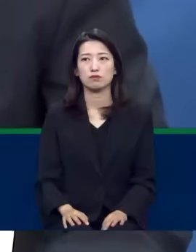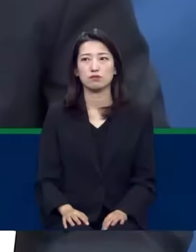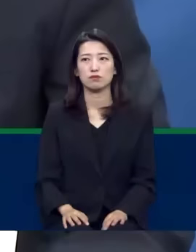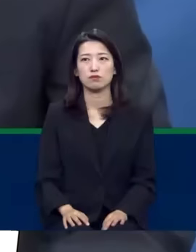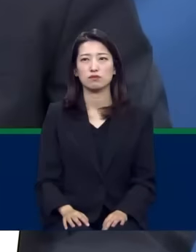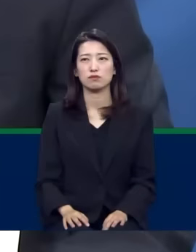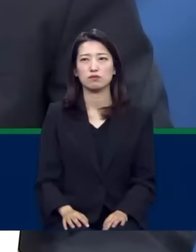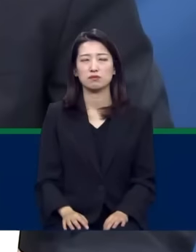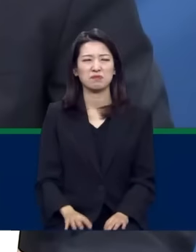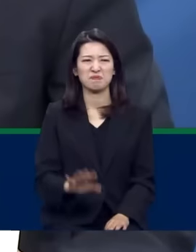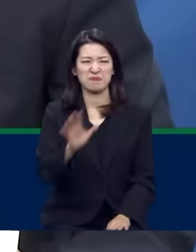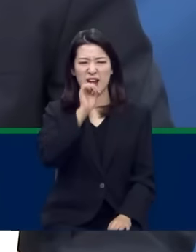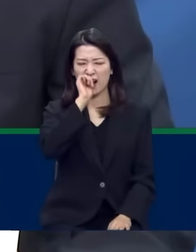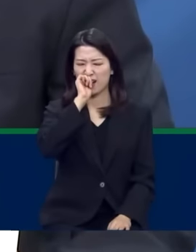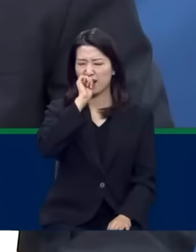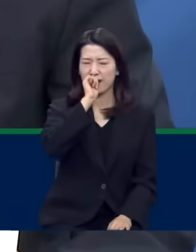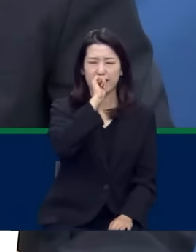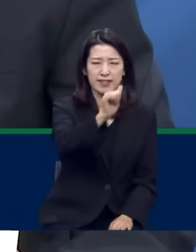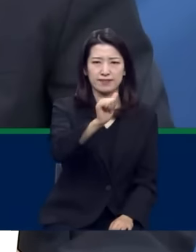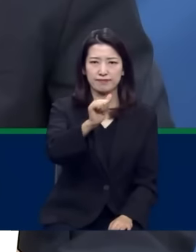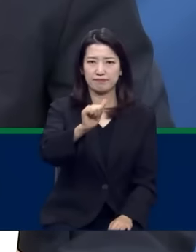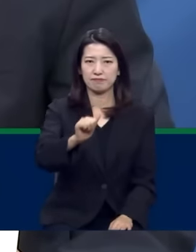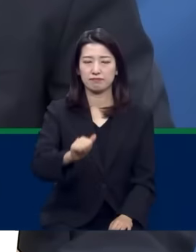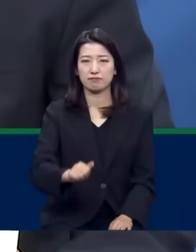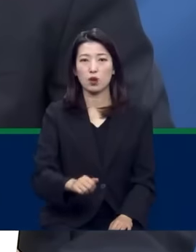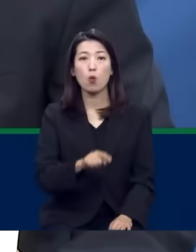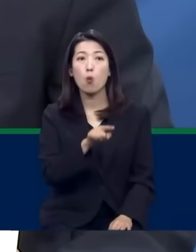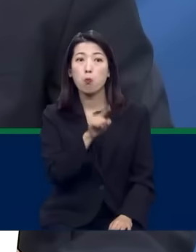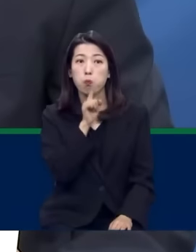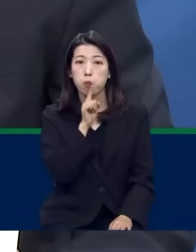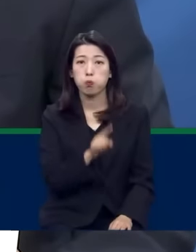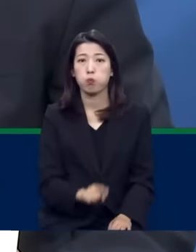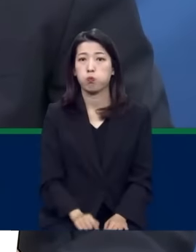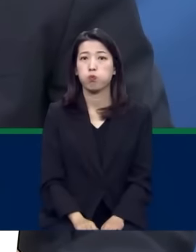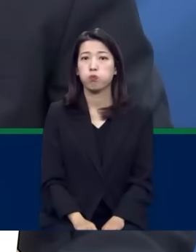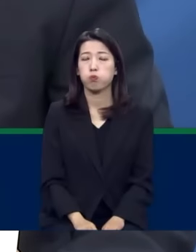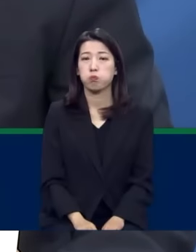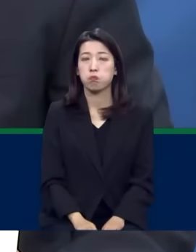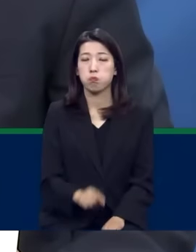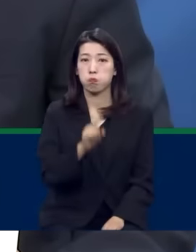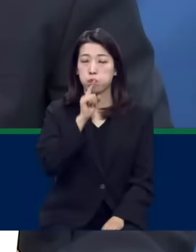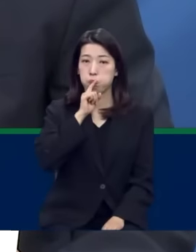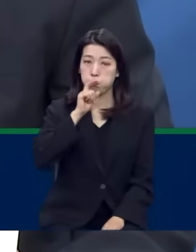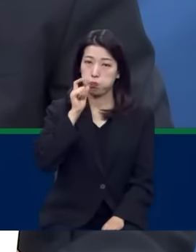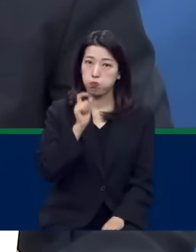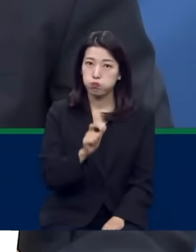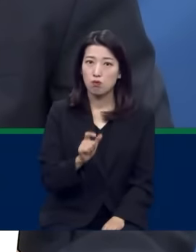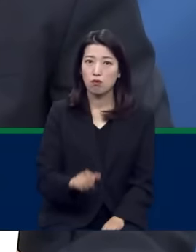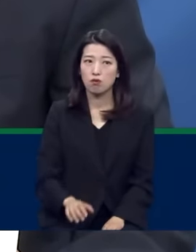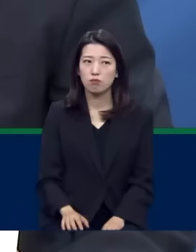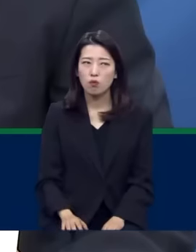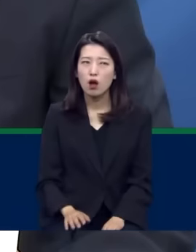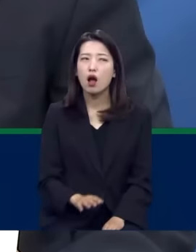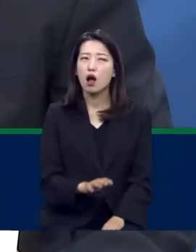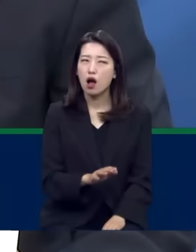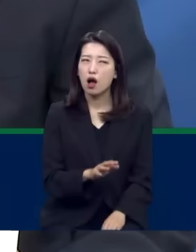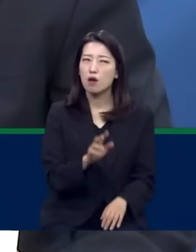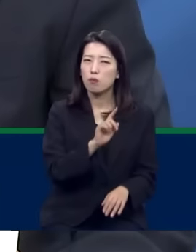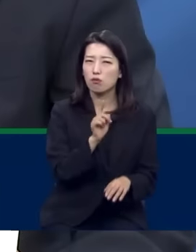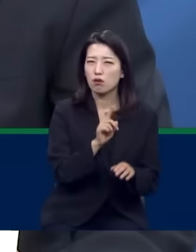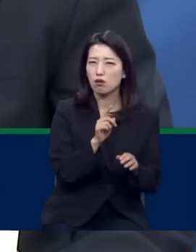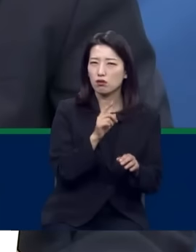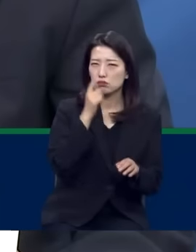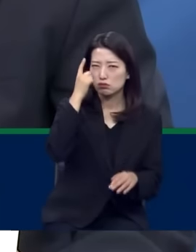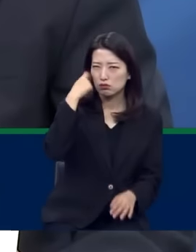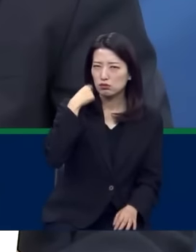아니라 절대 없어 있어도 없어 약간 요런 느낌 강하게 얘기하면 있긴 있는데 공개를 안 한다는